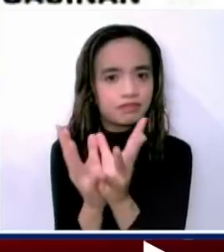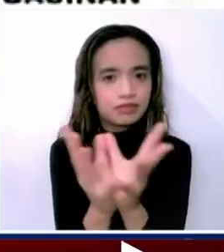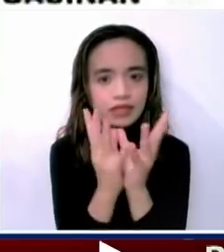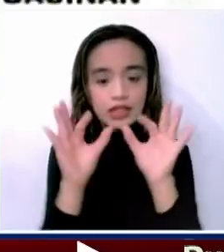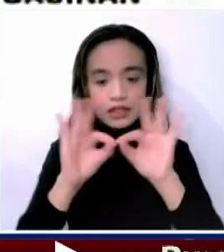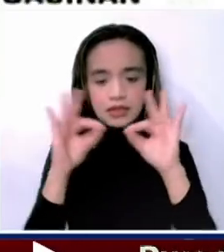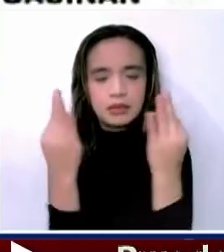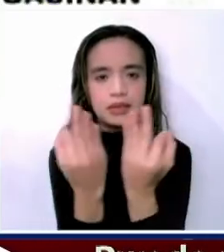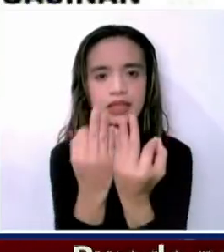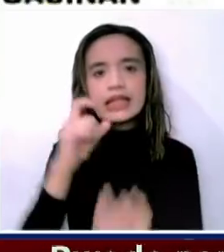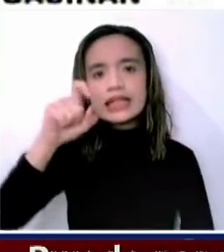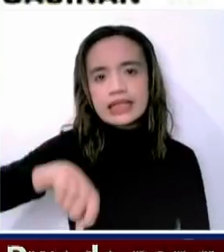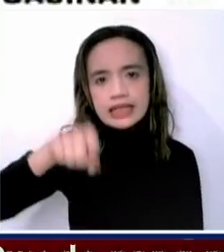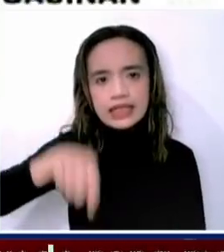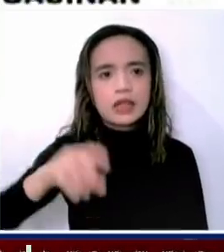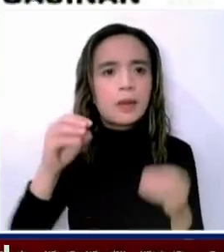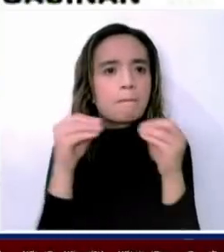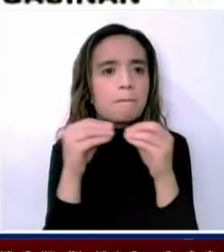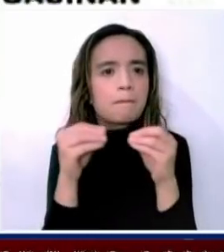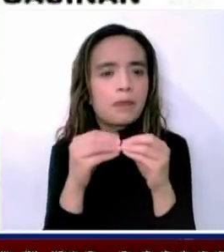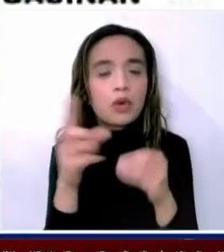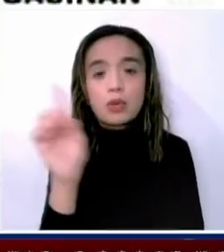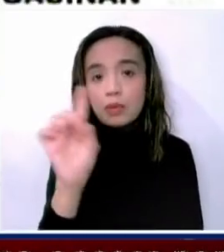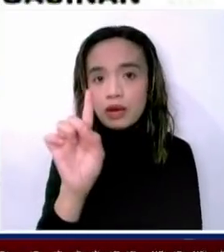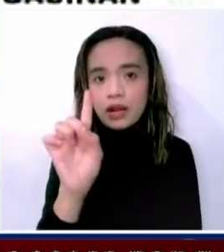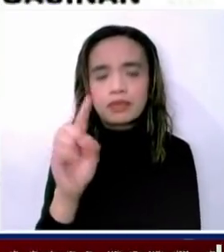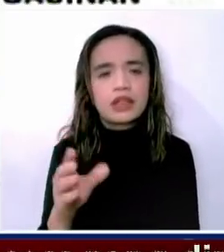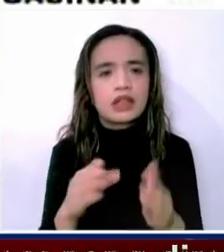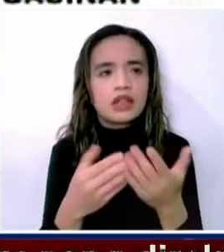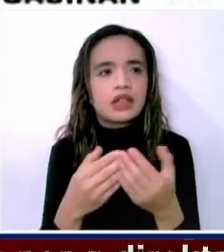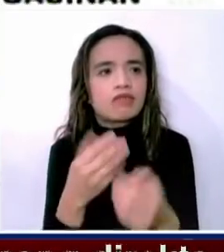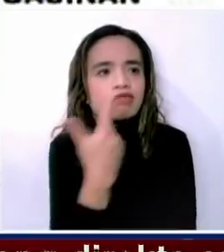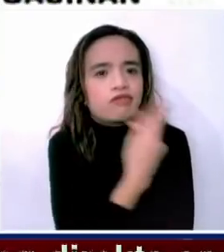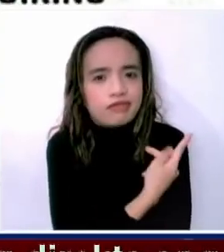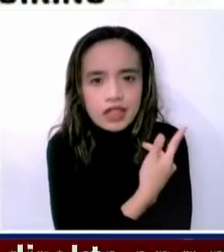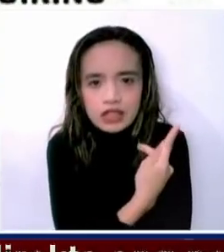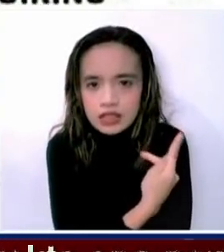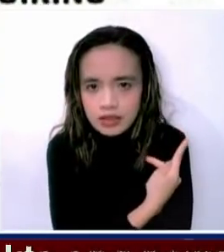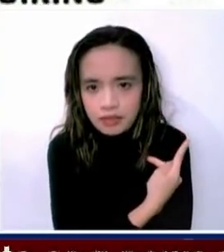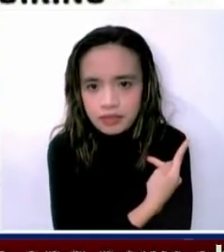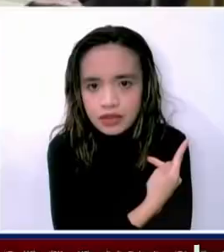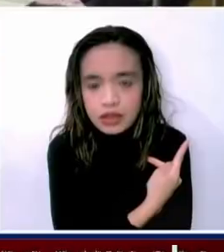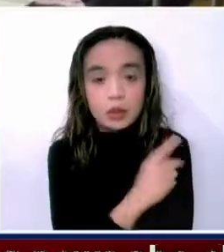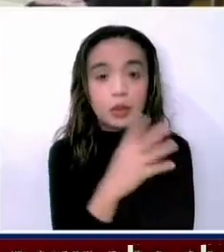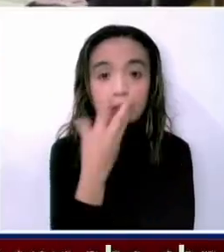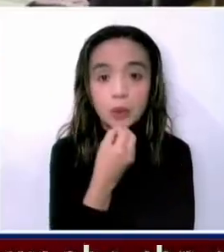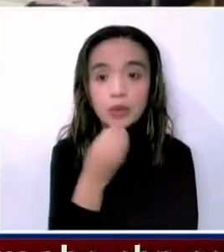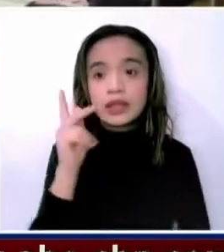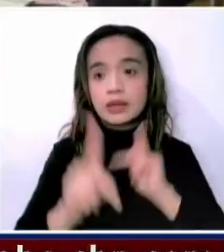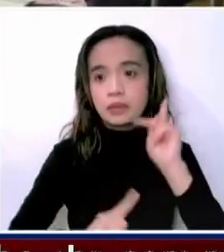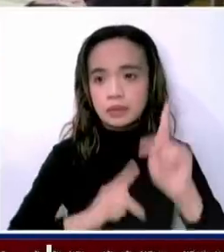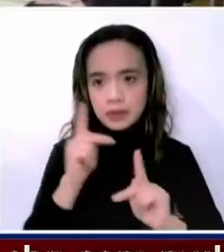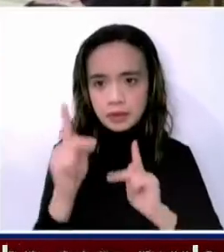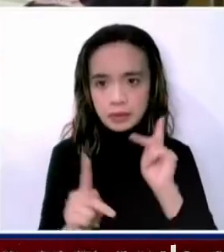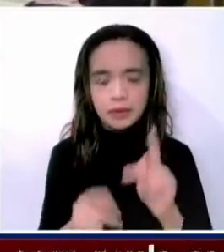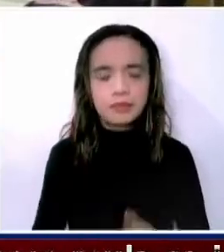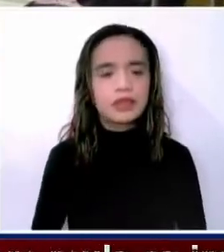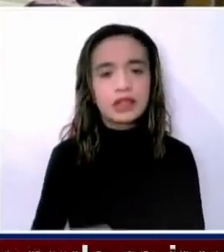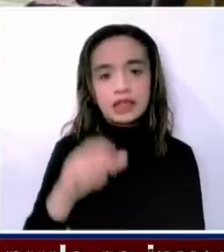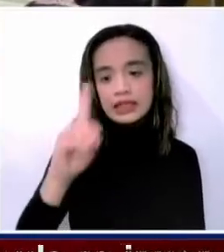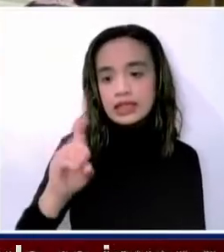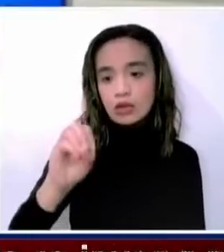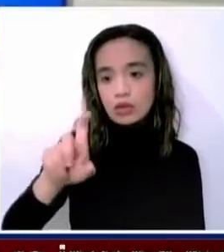din po ma-ramp up pa natin ang vaccination ng ating mga kababayan. Paalala ng DOT sa